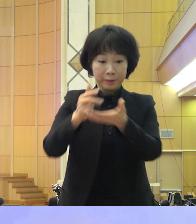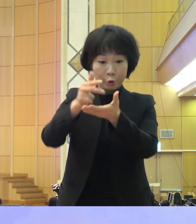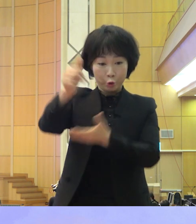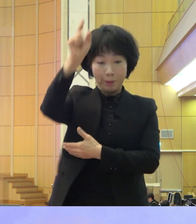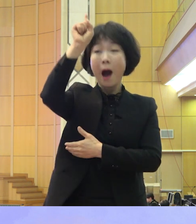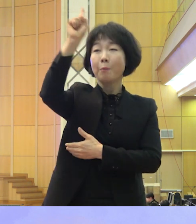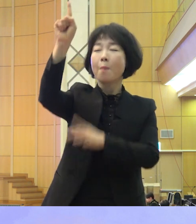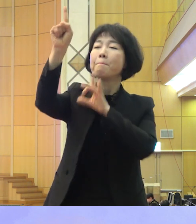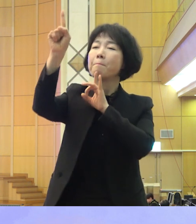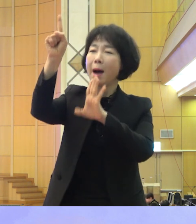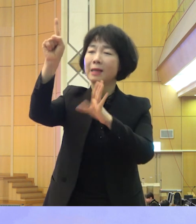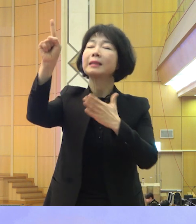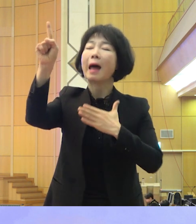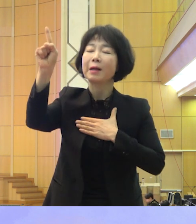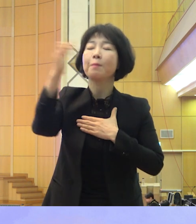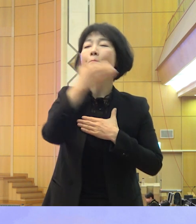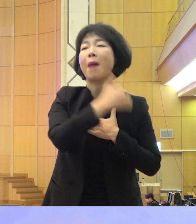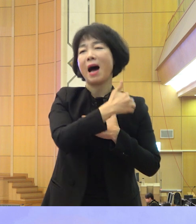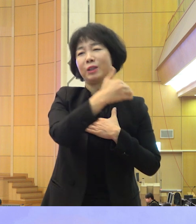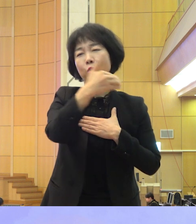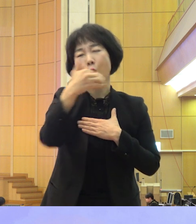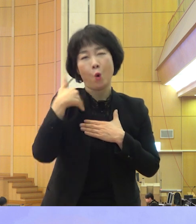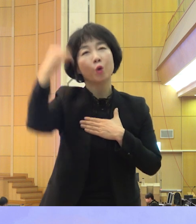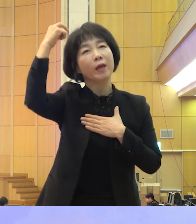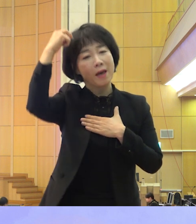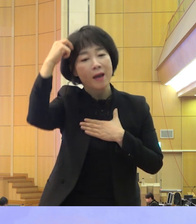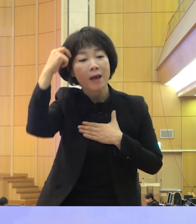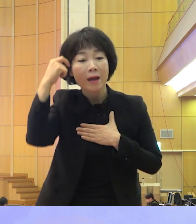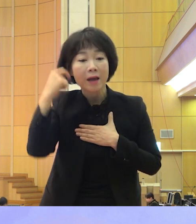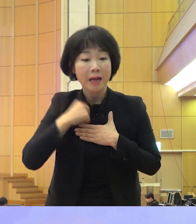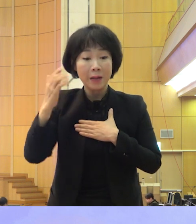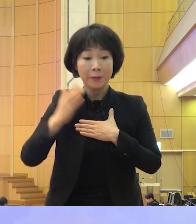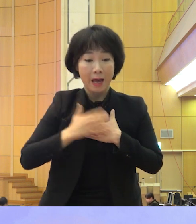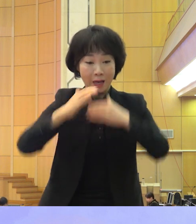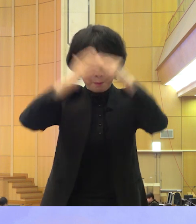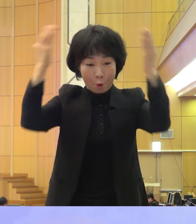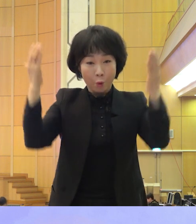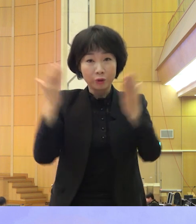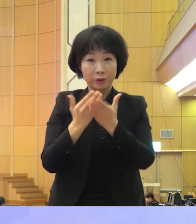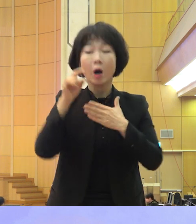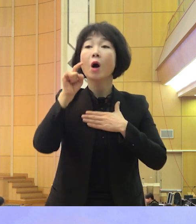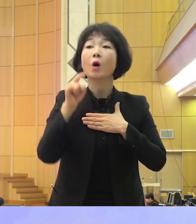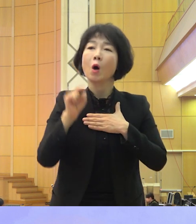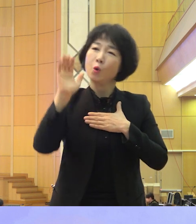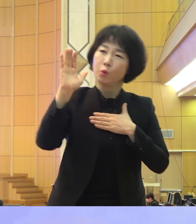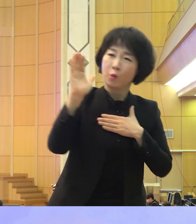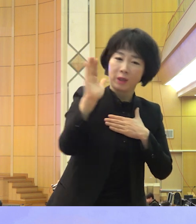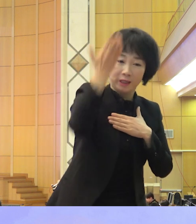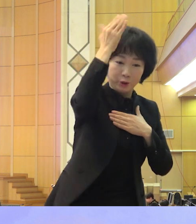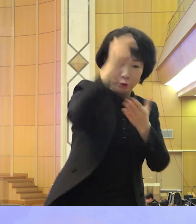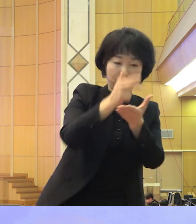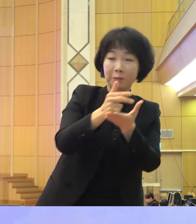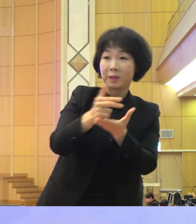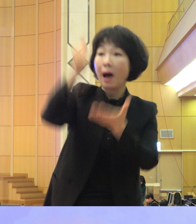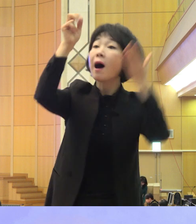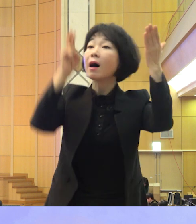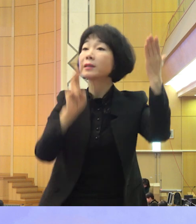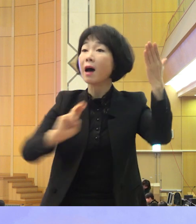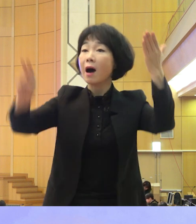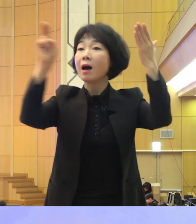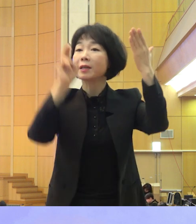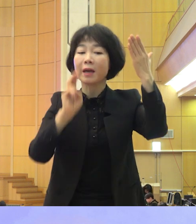주 한 분만으로 나는 만족해. 나의 모든 것 대신